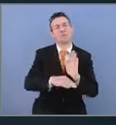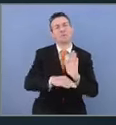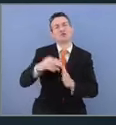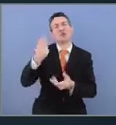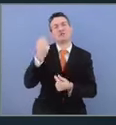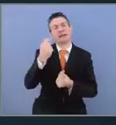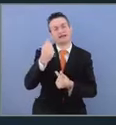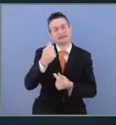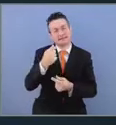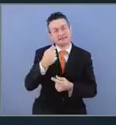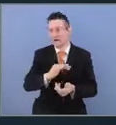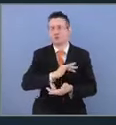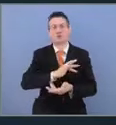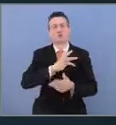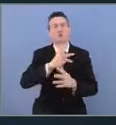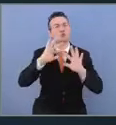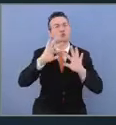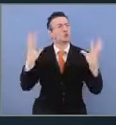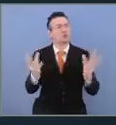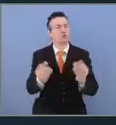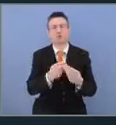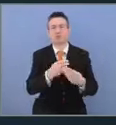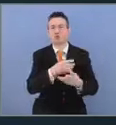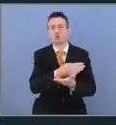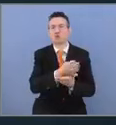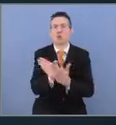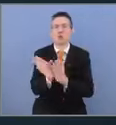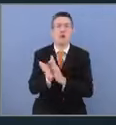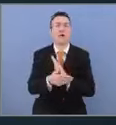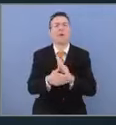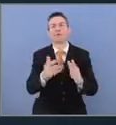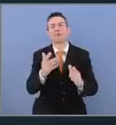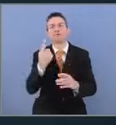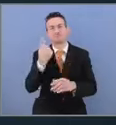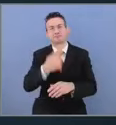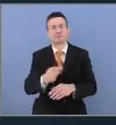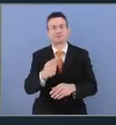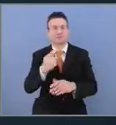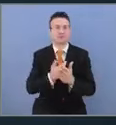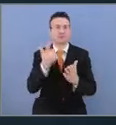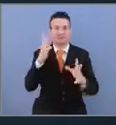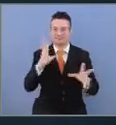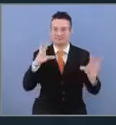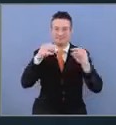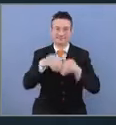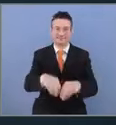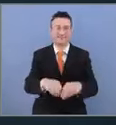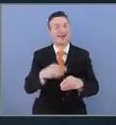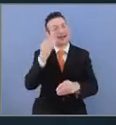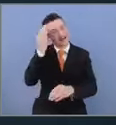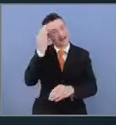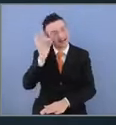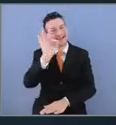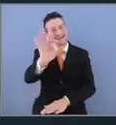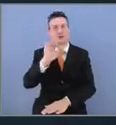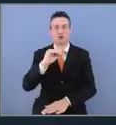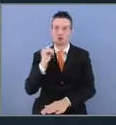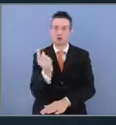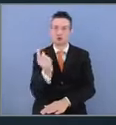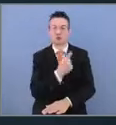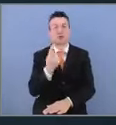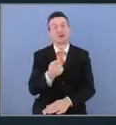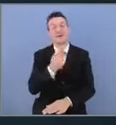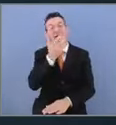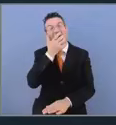di una medesima medaglia, che è quella sul quale ci candidiamo a stare tutti. Una missione comune che è quella della preservazione del pianeta e delle